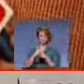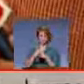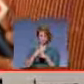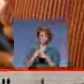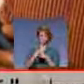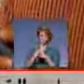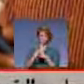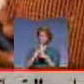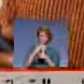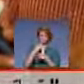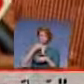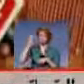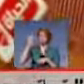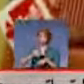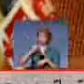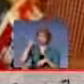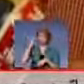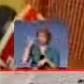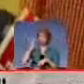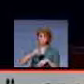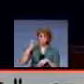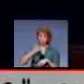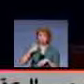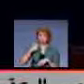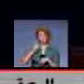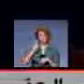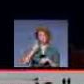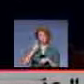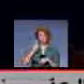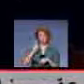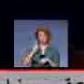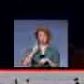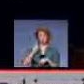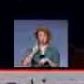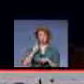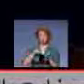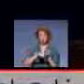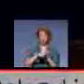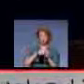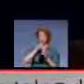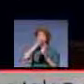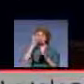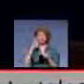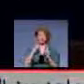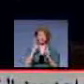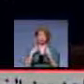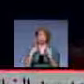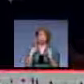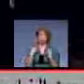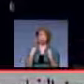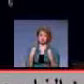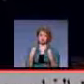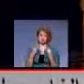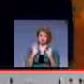يا جماعه انا متاكد واقسم بالله انه جن وان الجن ده جن ناري وجن هوائي وانه جن متسلط من سحر في الحته الفلانيه واسمه كذا، الكلام ده